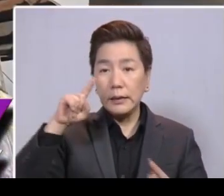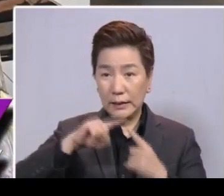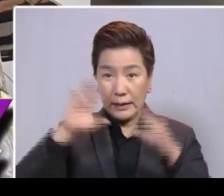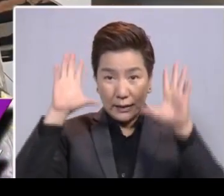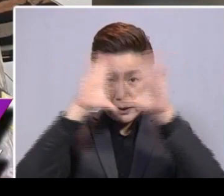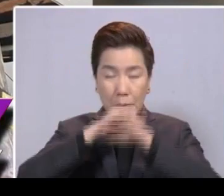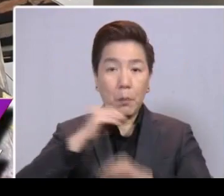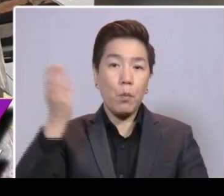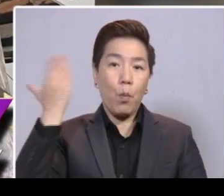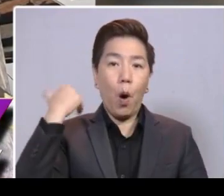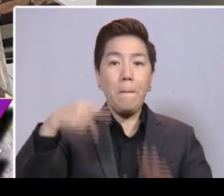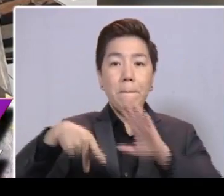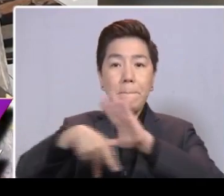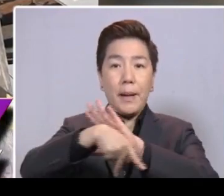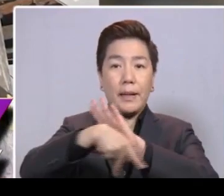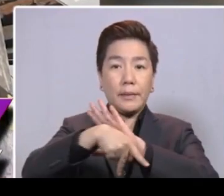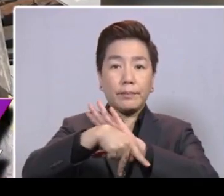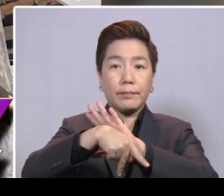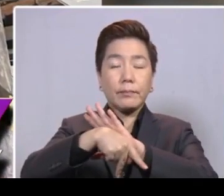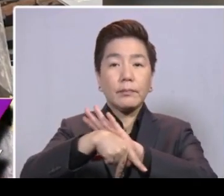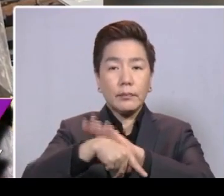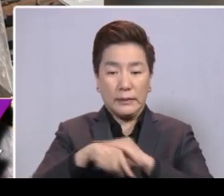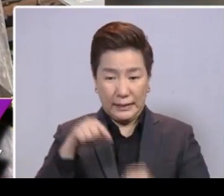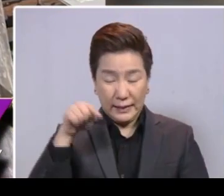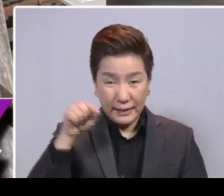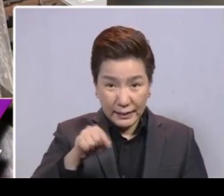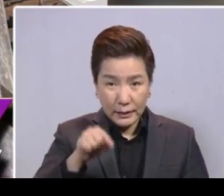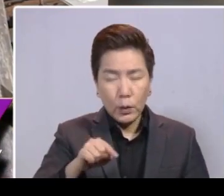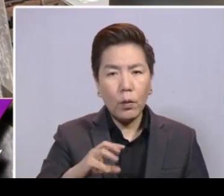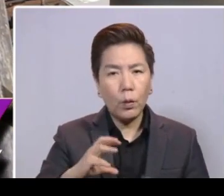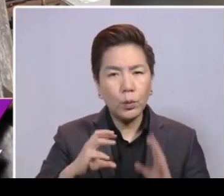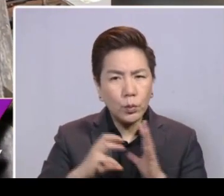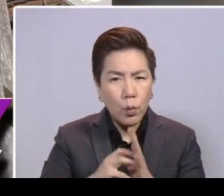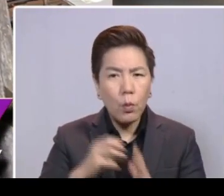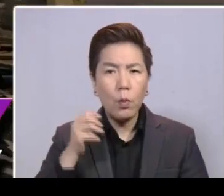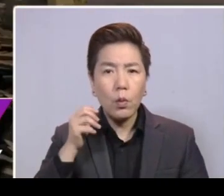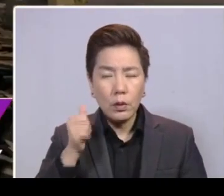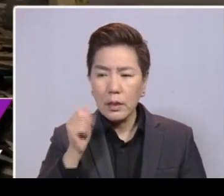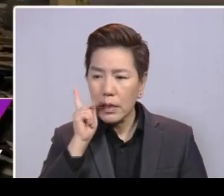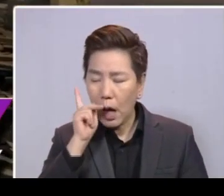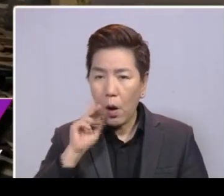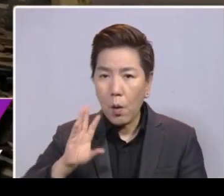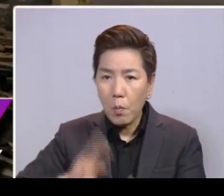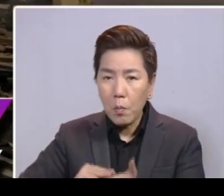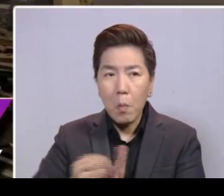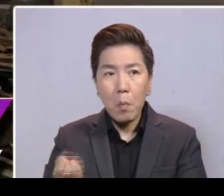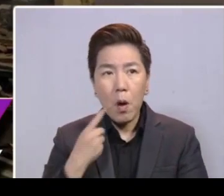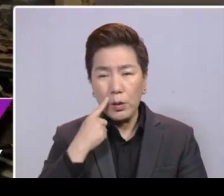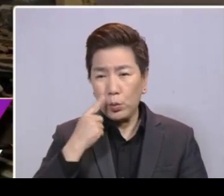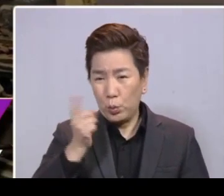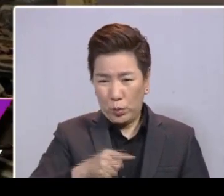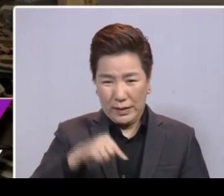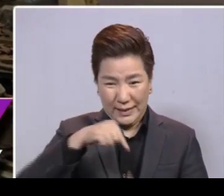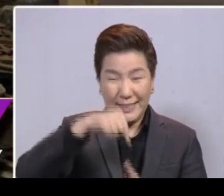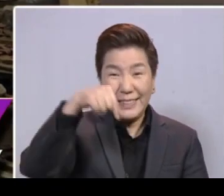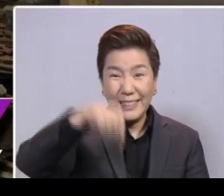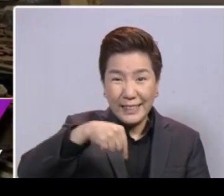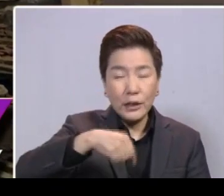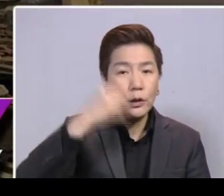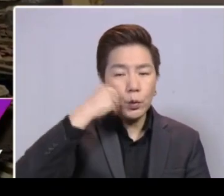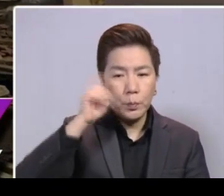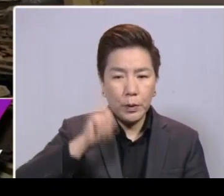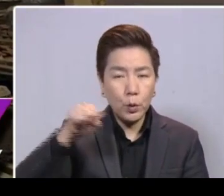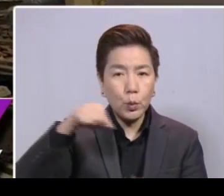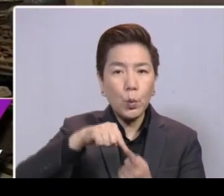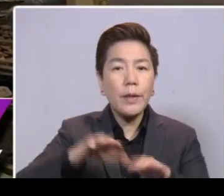คืนวันพฤหัสบดีที่ผ่านมานะแล้วเหตุการณ์นี้เดชะบุญจริงๆผู้สื่อข่าวได้ข้อมูลมาว่าปกติจุดนี้เนี่ยเป็น